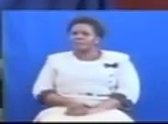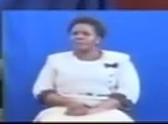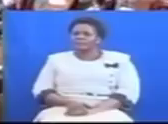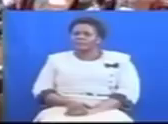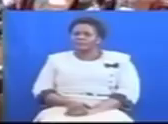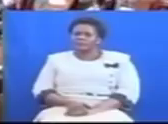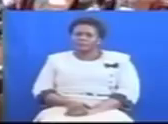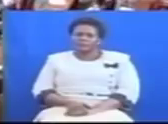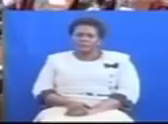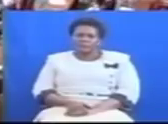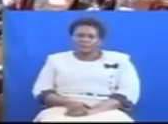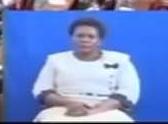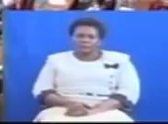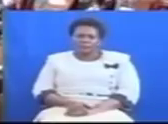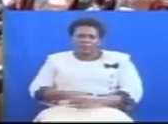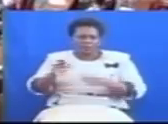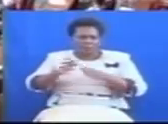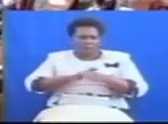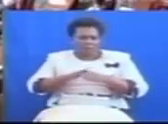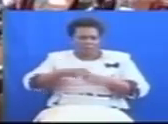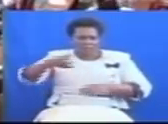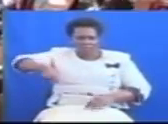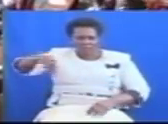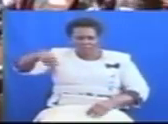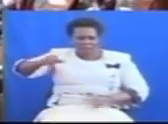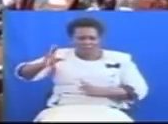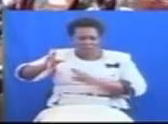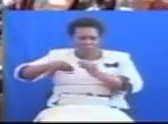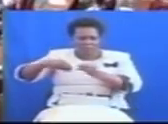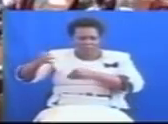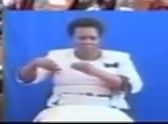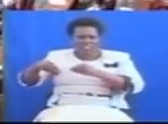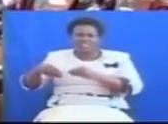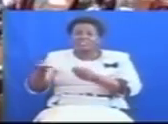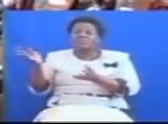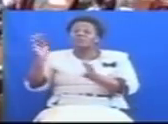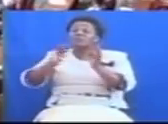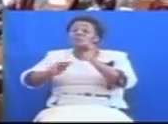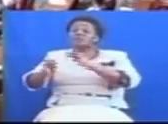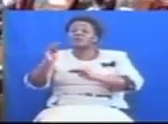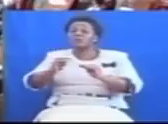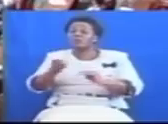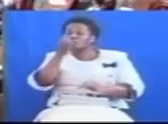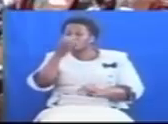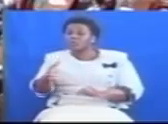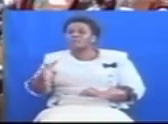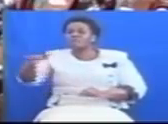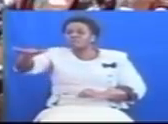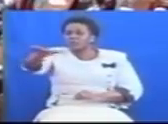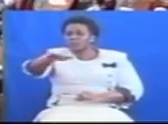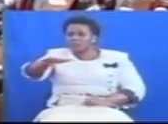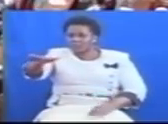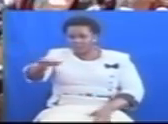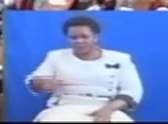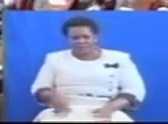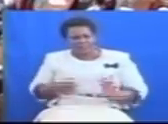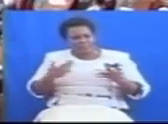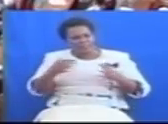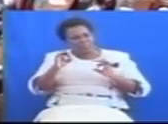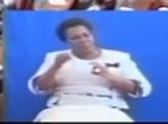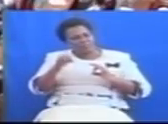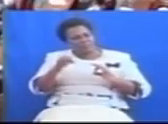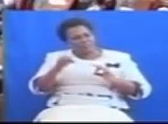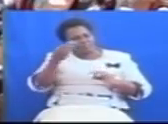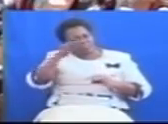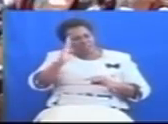Matumizi ya mifuko ya plastiki hapa nchini imekuwa na athari kubwa kwenye uharibifu wa mazingira na uchafuzi wa miji. Je, serikali ina mikakati gani ya kuondoa